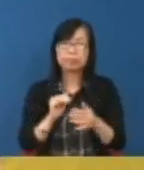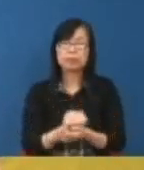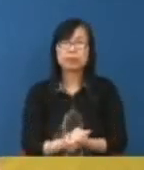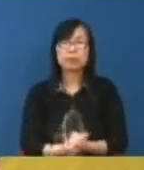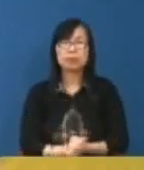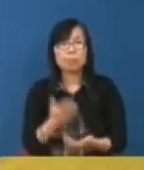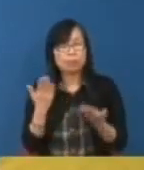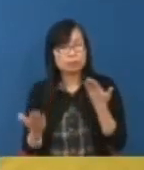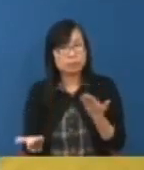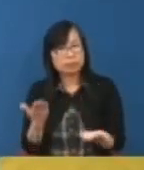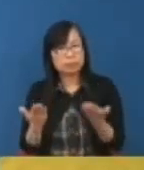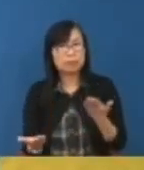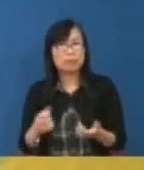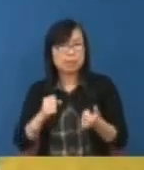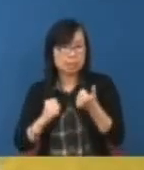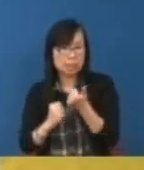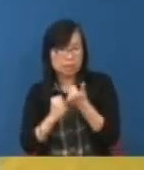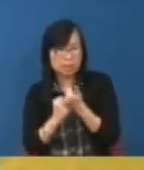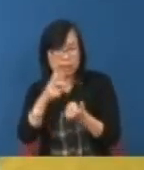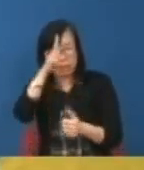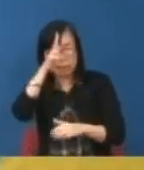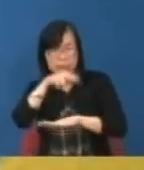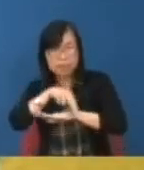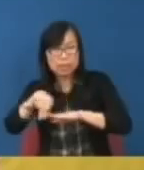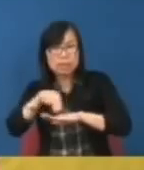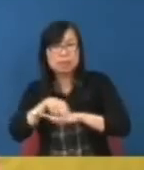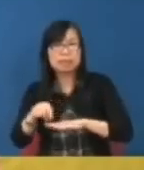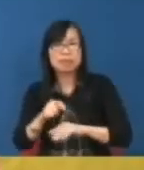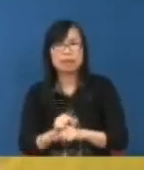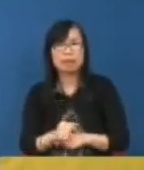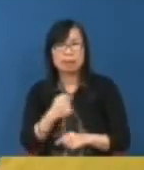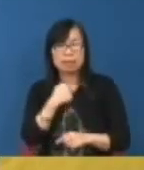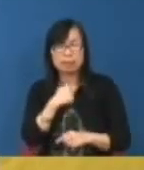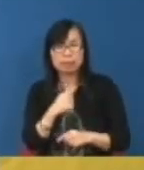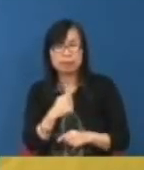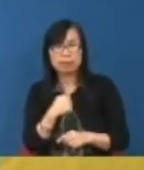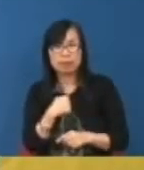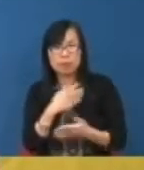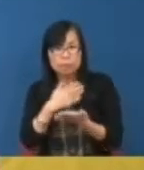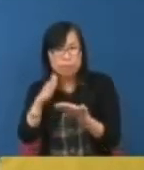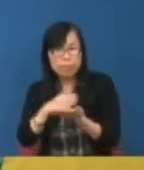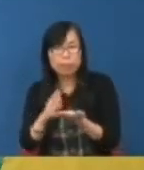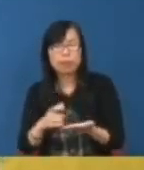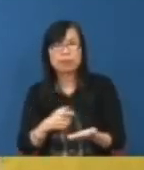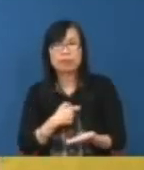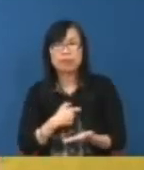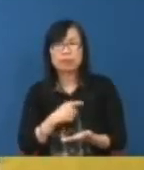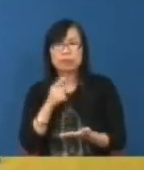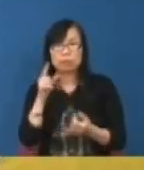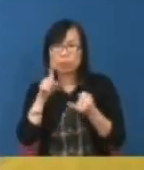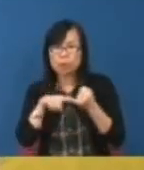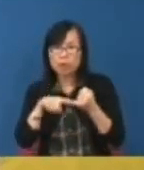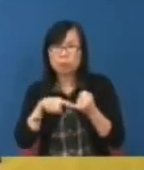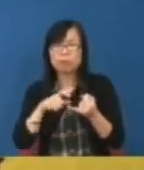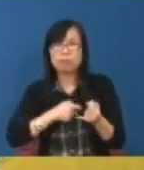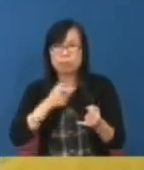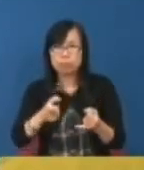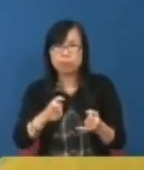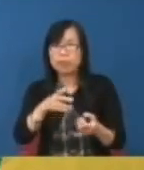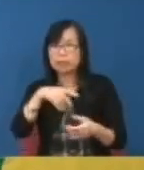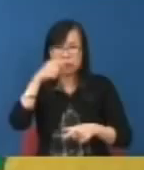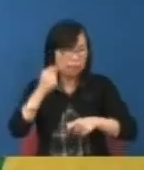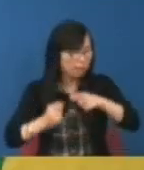至他支持的政策或者支持的方案究竟是達至這個、就是、資源分配公平，還是最終令到整個資源分配更加